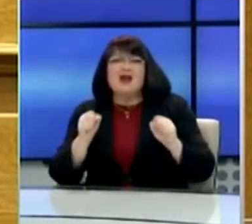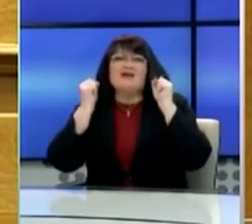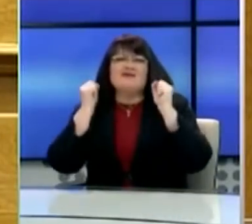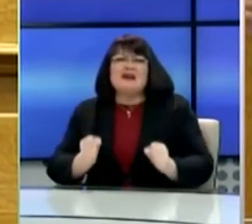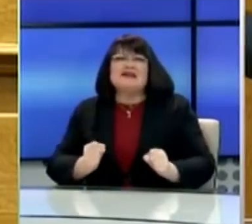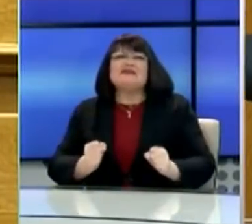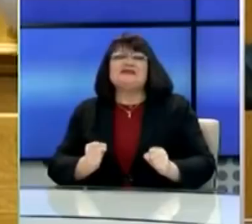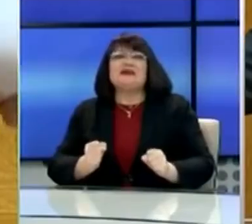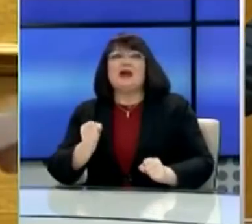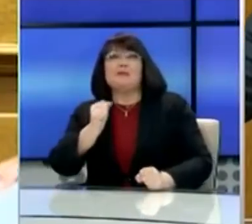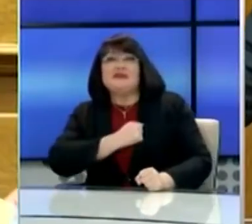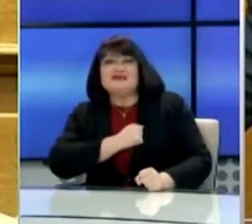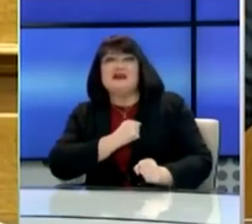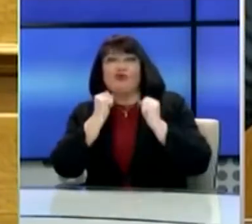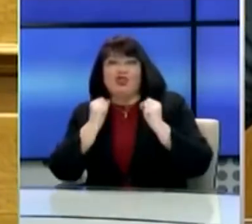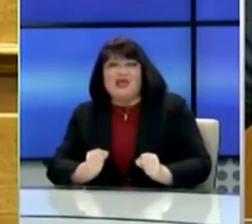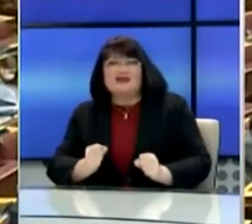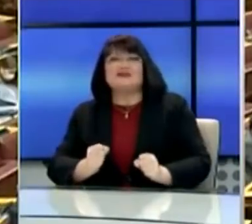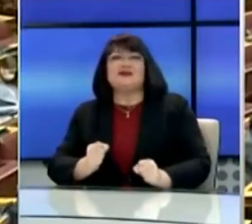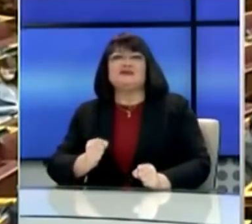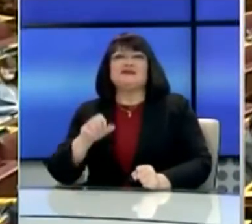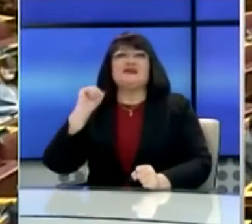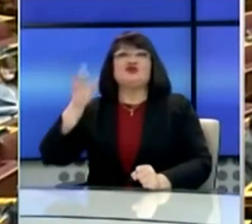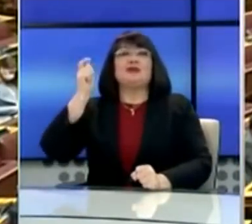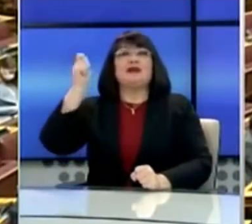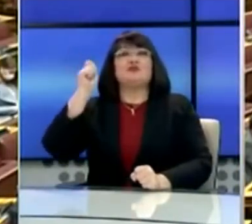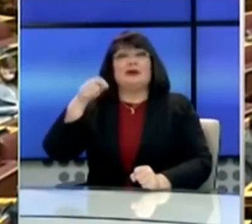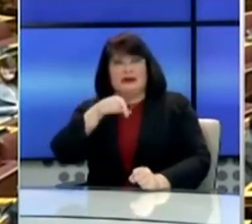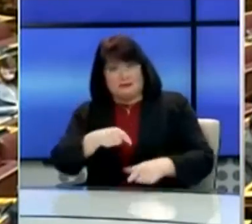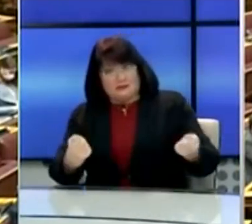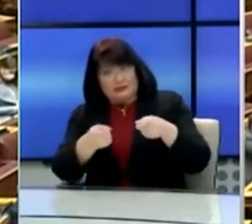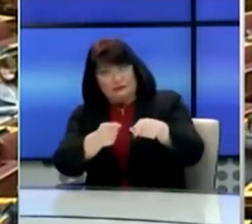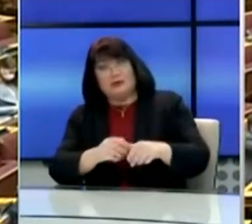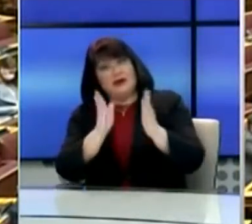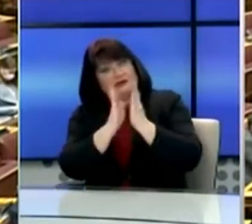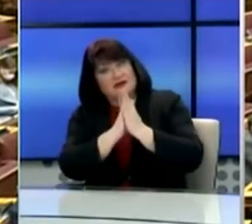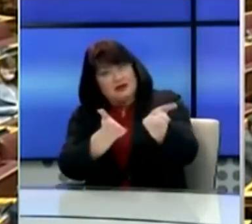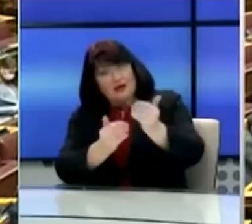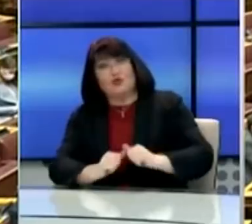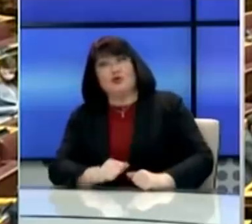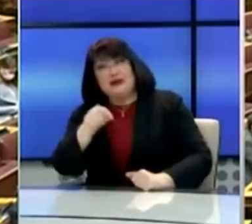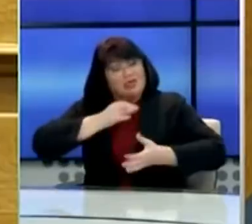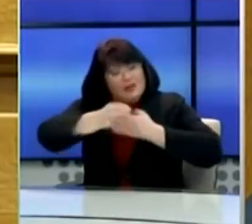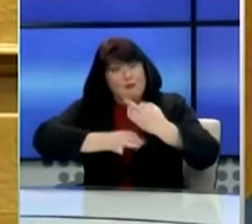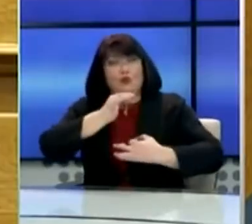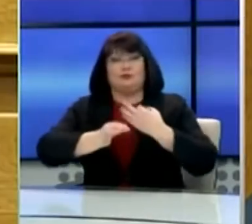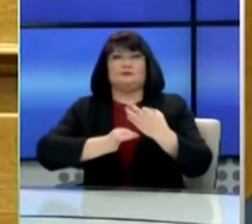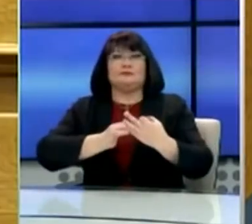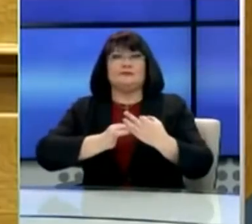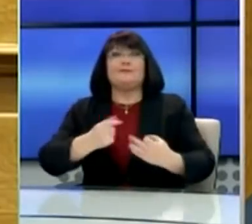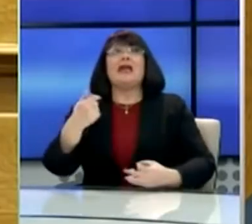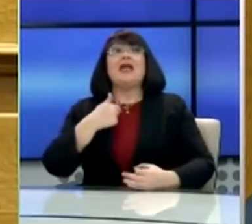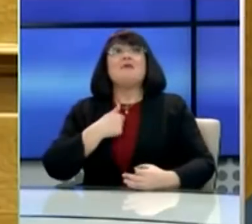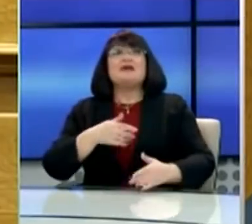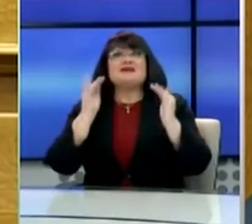θεμελιώδεις θέσεις της εξωτερικής μας πολιτικής. Αυτό κάνετε σήμερα και χειροκροτάτε, παρακαλώ.